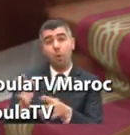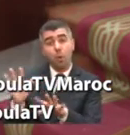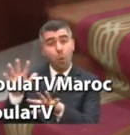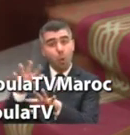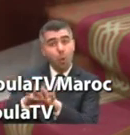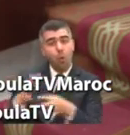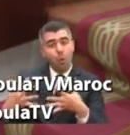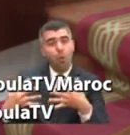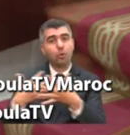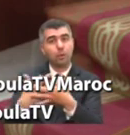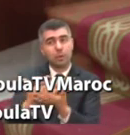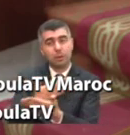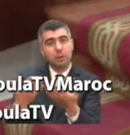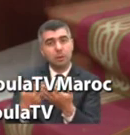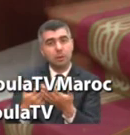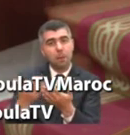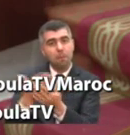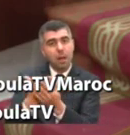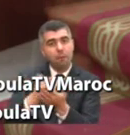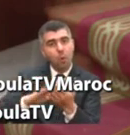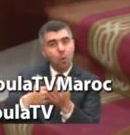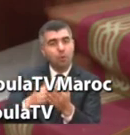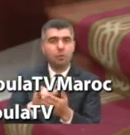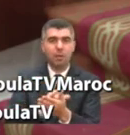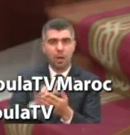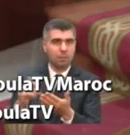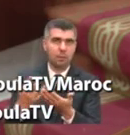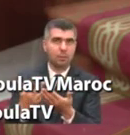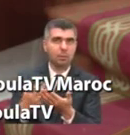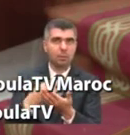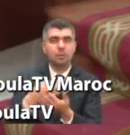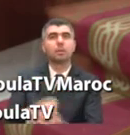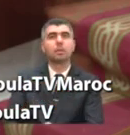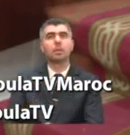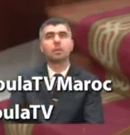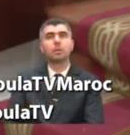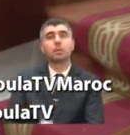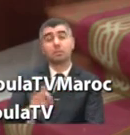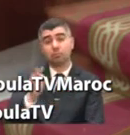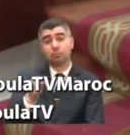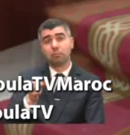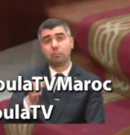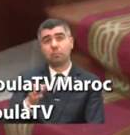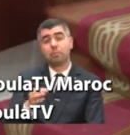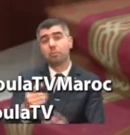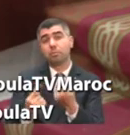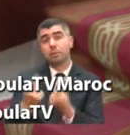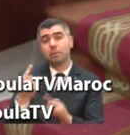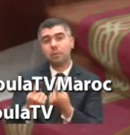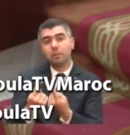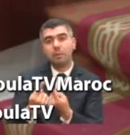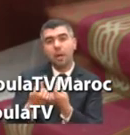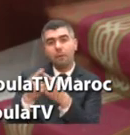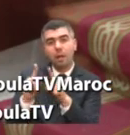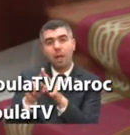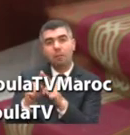يتعلق بتحسين عيش السكان. هذا واحد المستوى من التوصيات